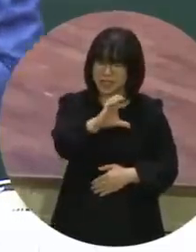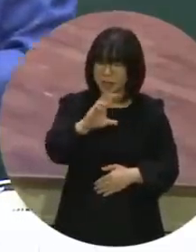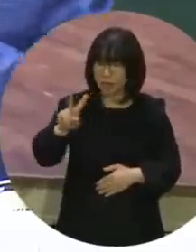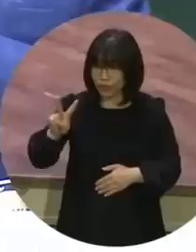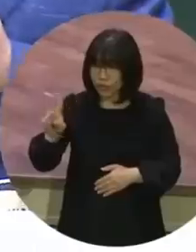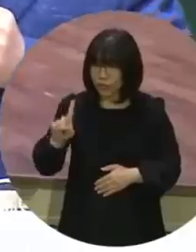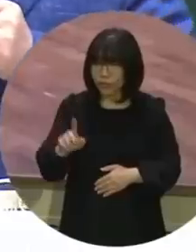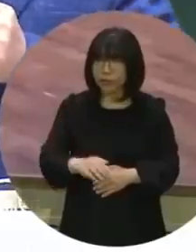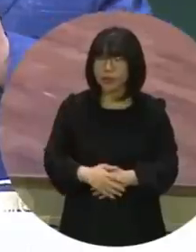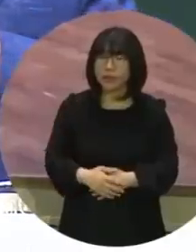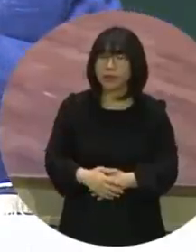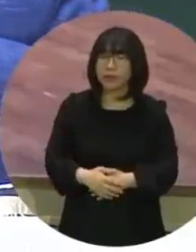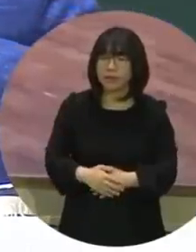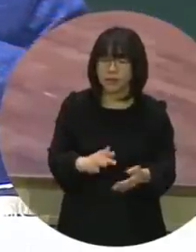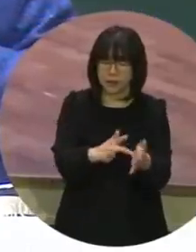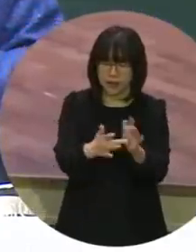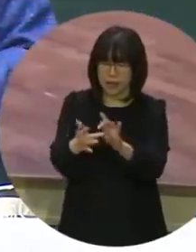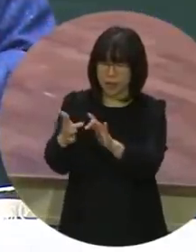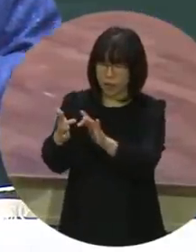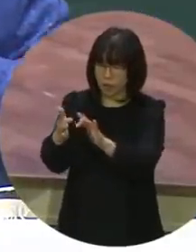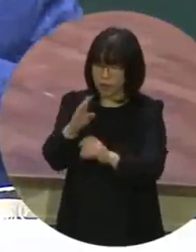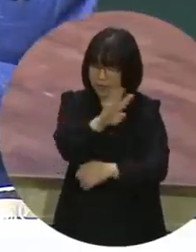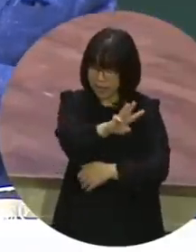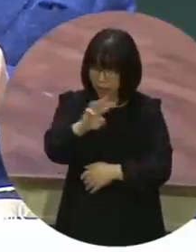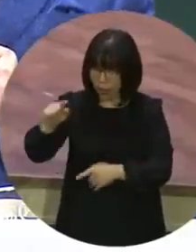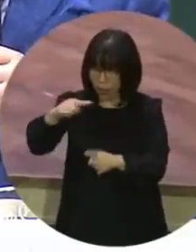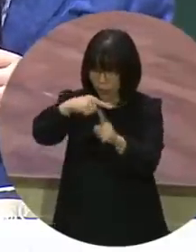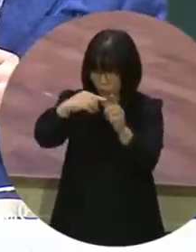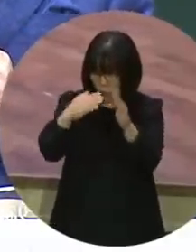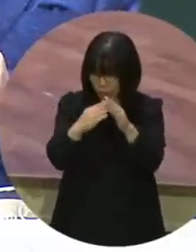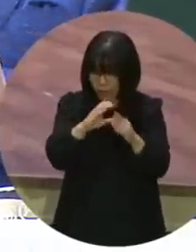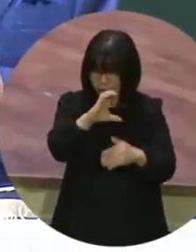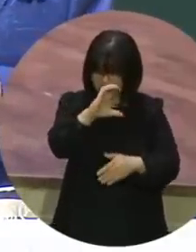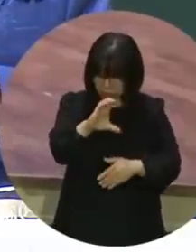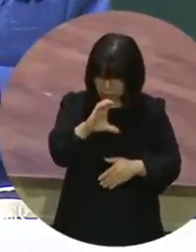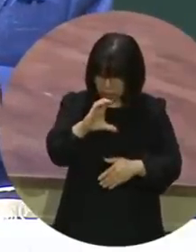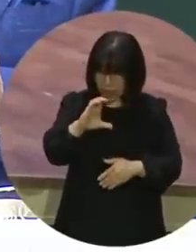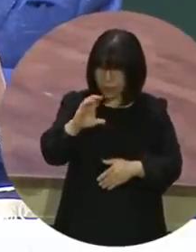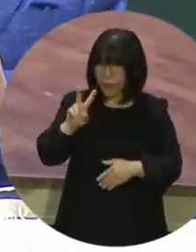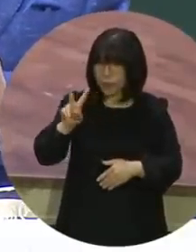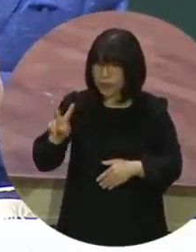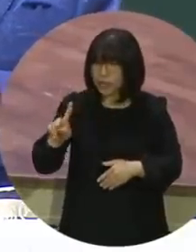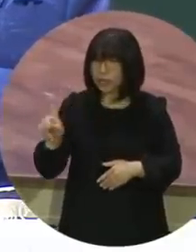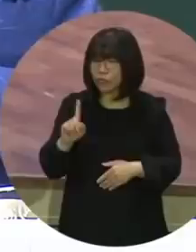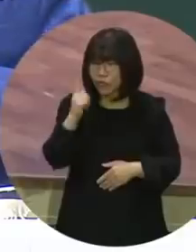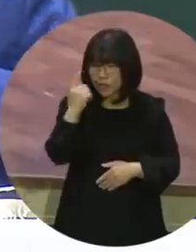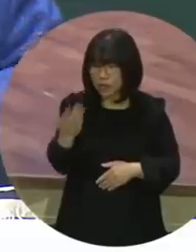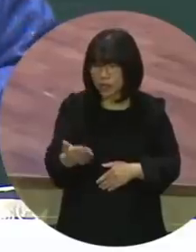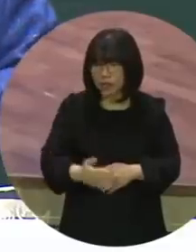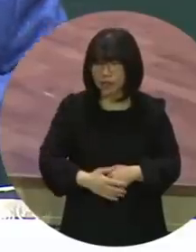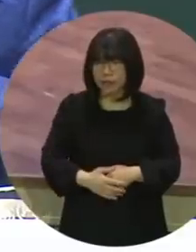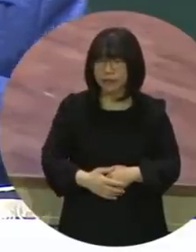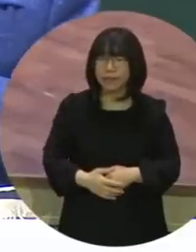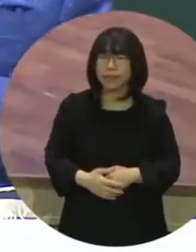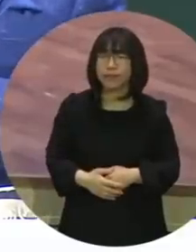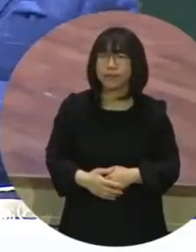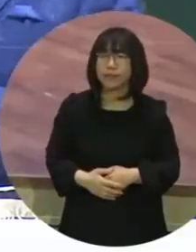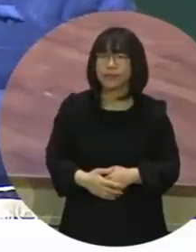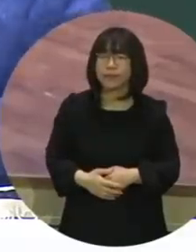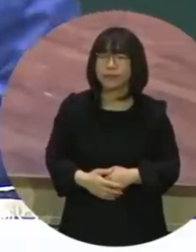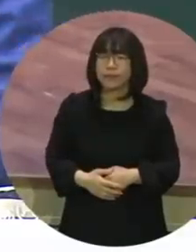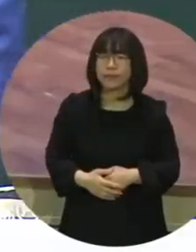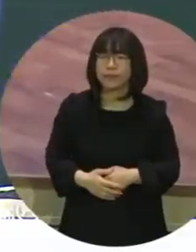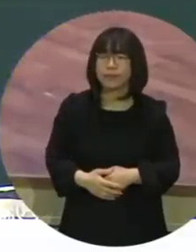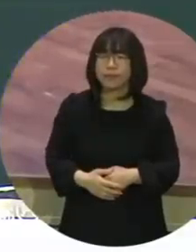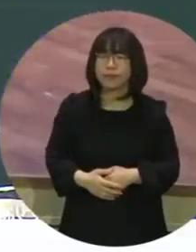자, 예원교회 성도들이 카버넌트 비전이 뭐냐. 우리 예원교회 모든 성도들, 이 비전. 이건